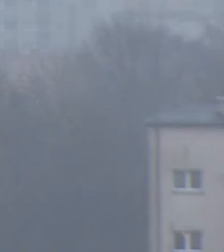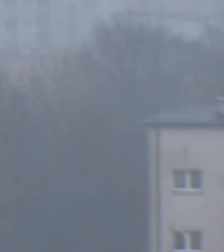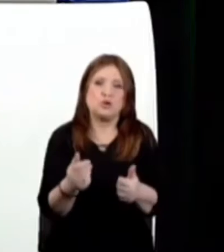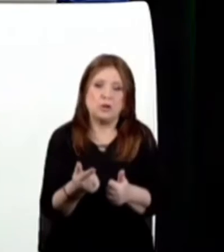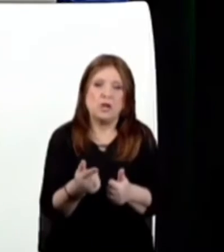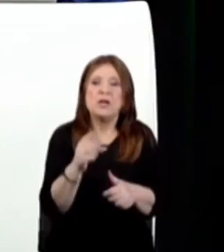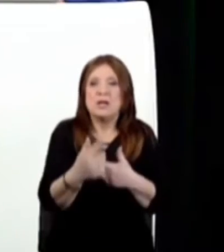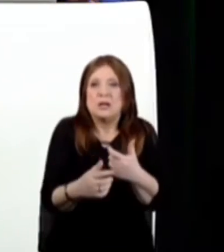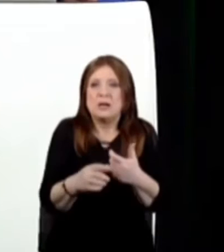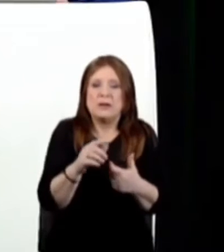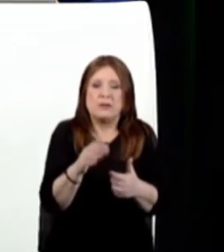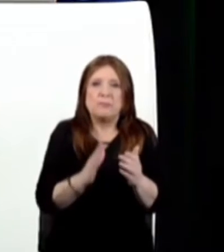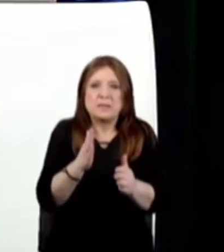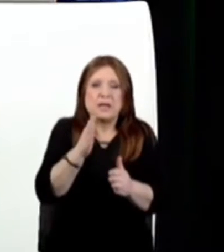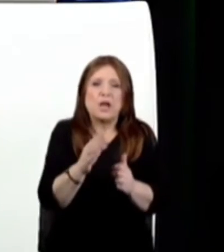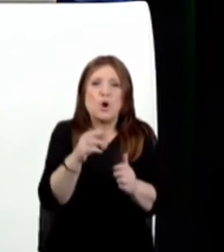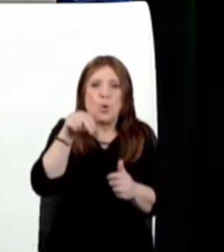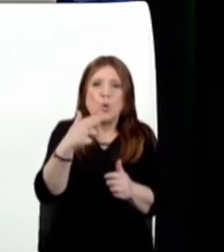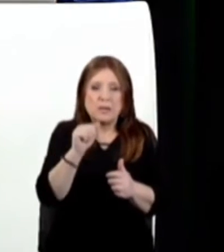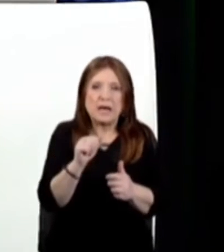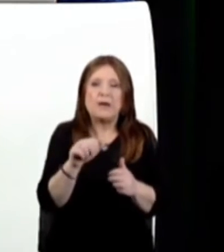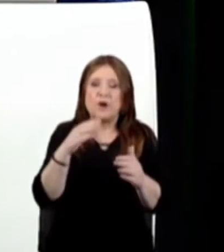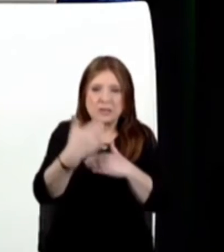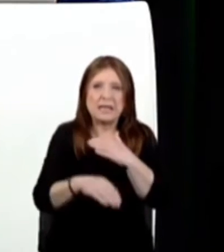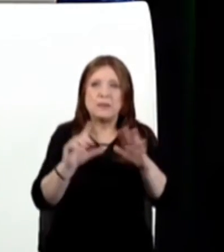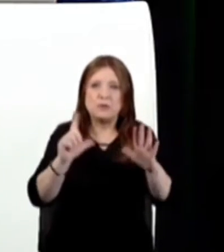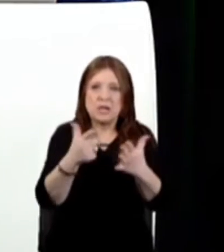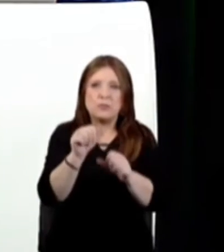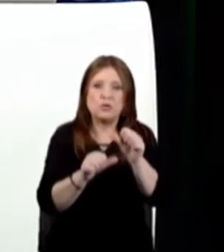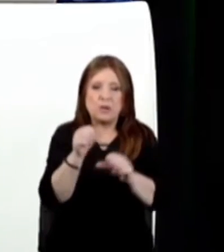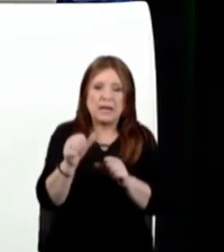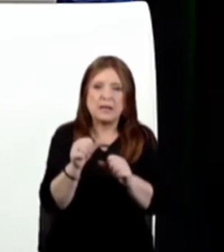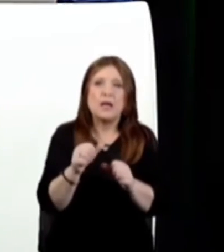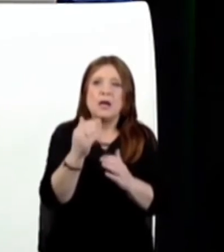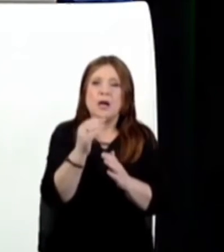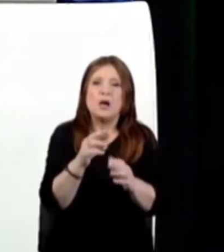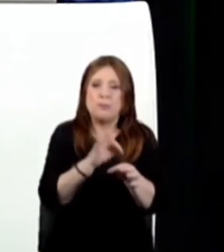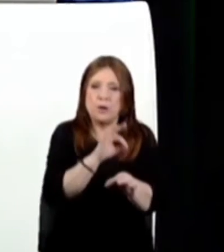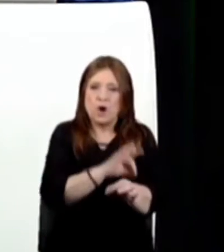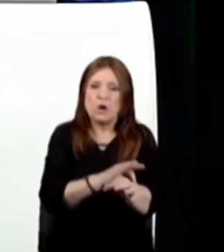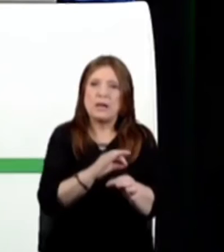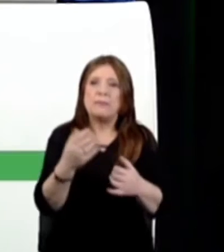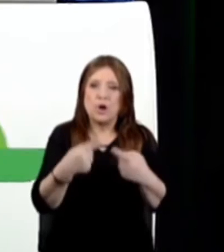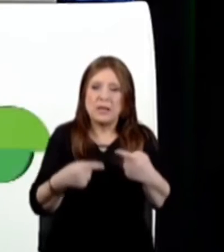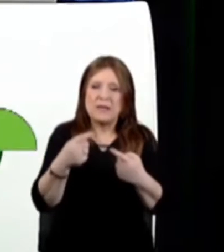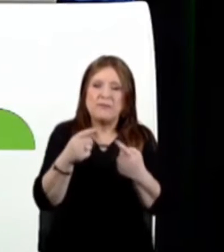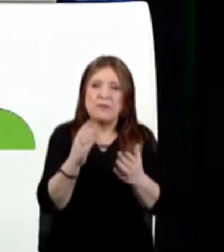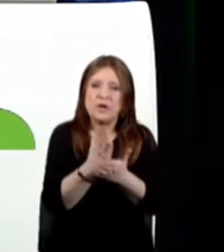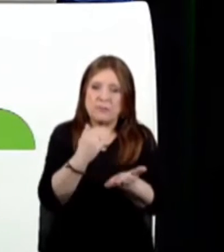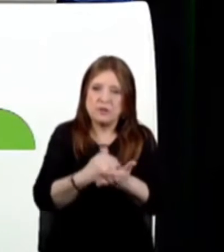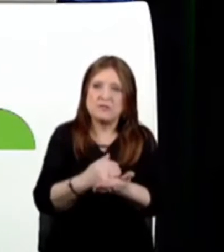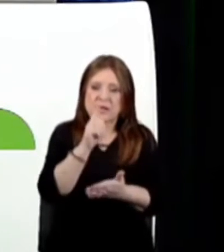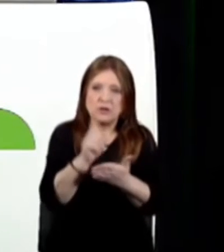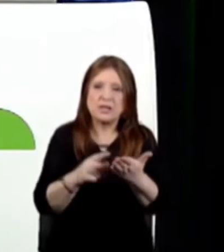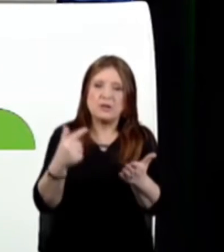w perspektywie unijnej, która właśnie się kończy, czyli ostatniej 7-latce, czyli programie operacyjnym województwa śląskiego na lata